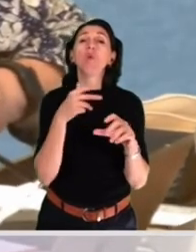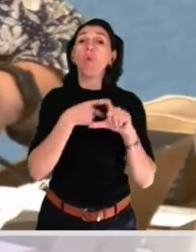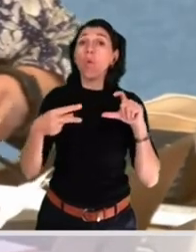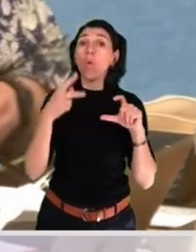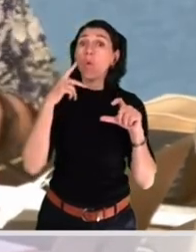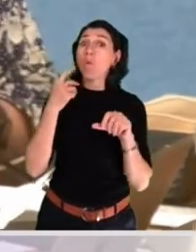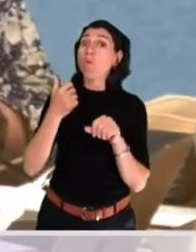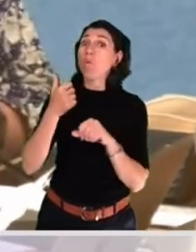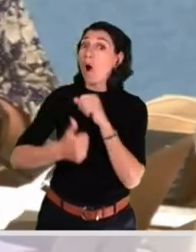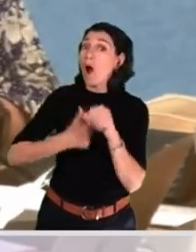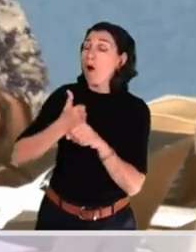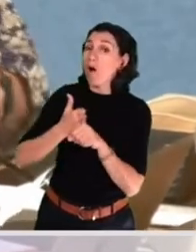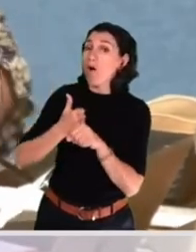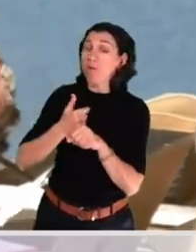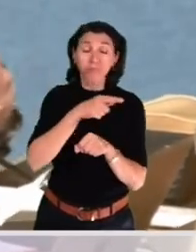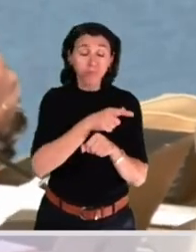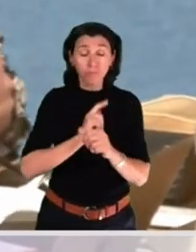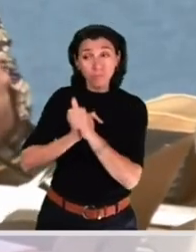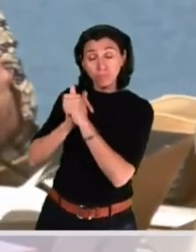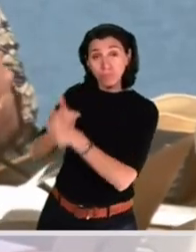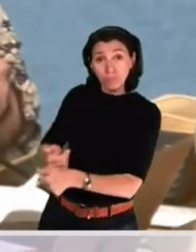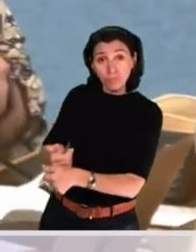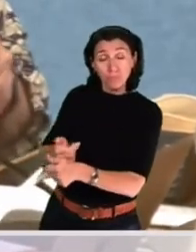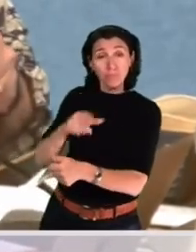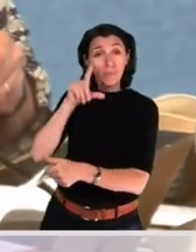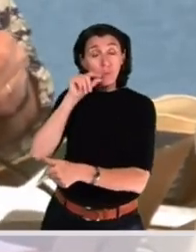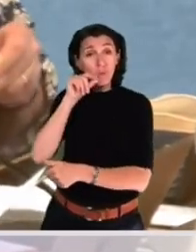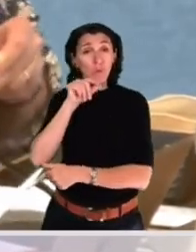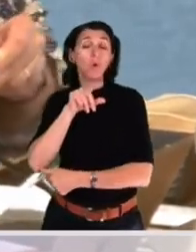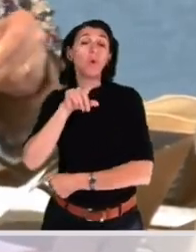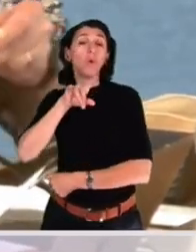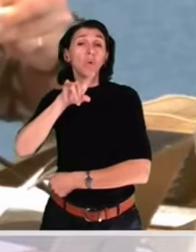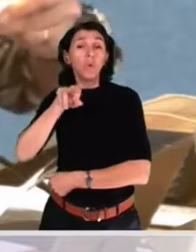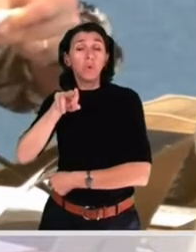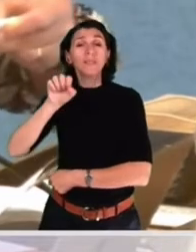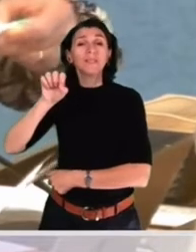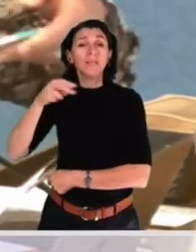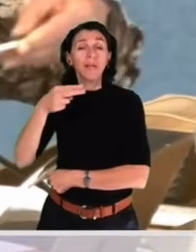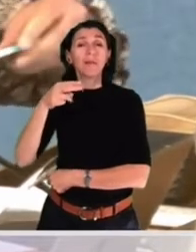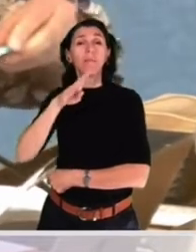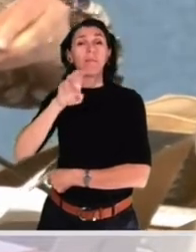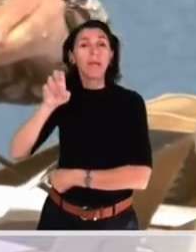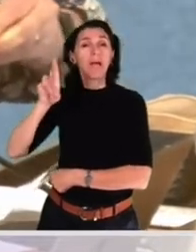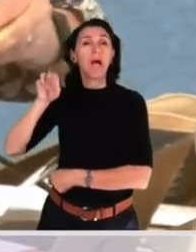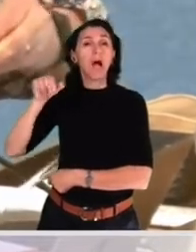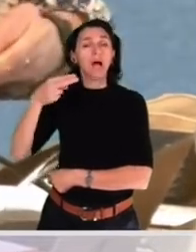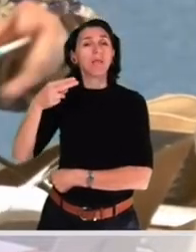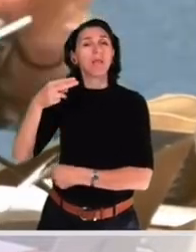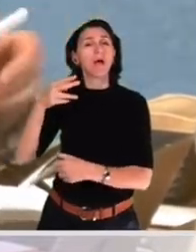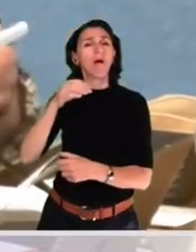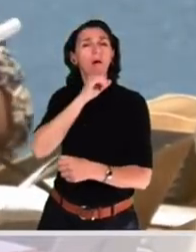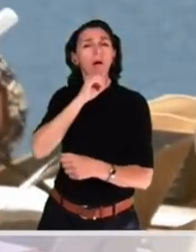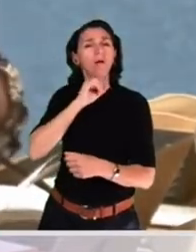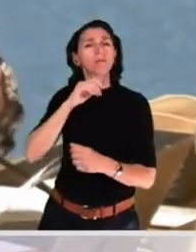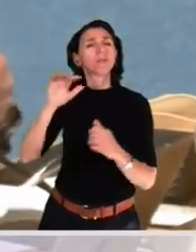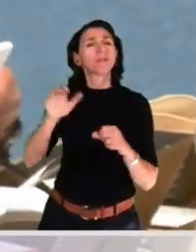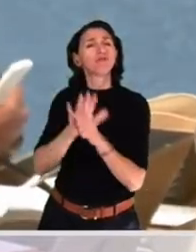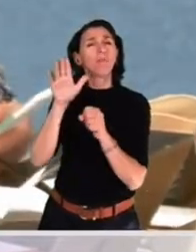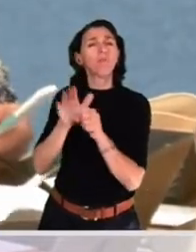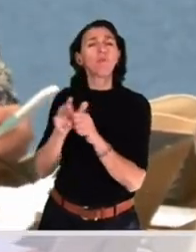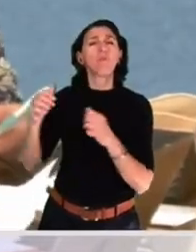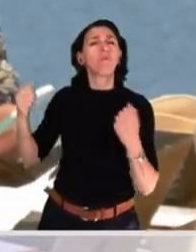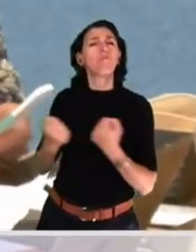pénal contre Hussein Behram, un employé communal ancien champion de boxe, pour des propos tenus sur